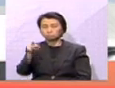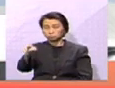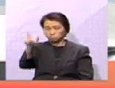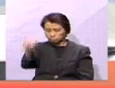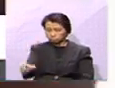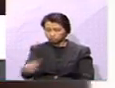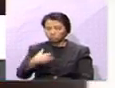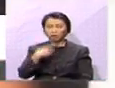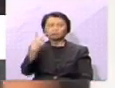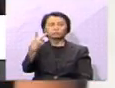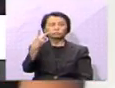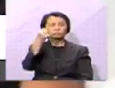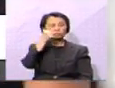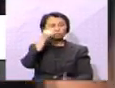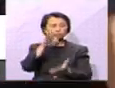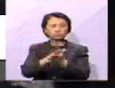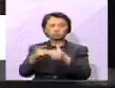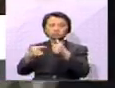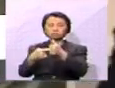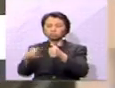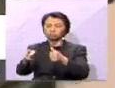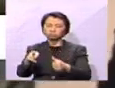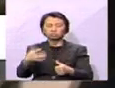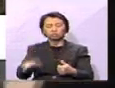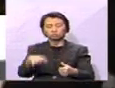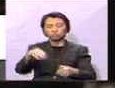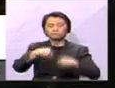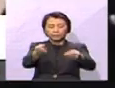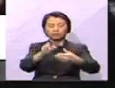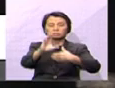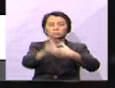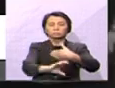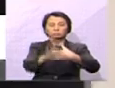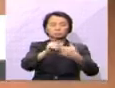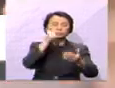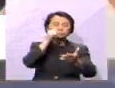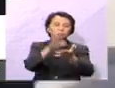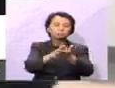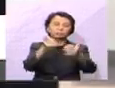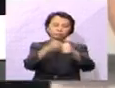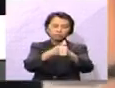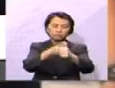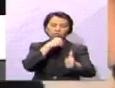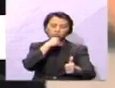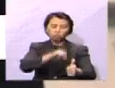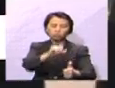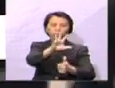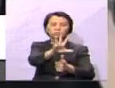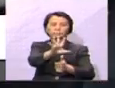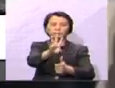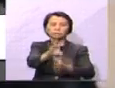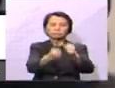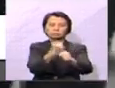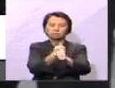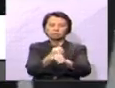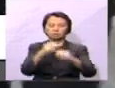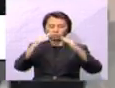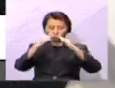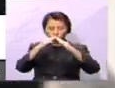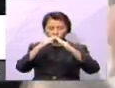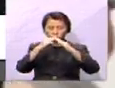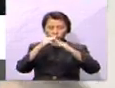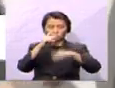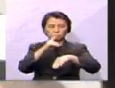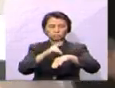yang mempunyai dua isteri didakwa dengan sengaja mendatangkan kecederaan kepada isteri pertamanya berusia 54 tahun di sebuah rumah di taman